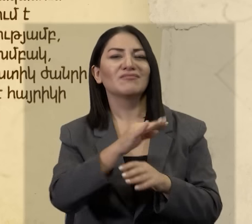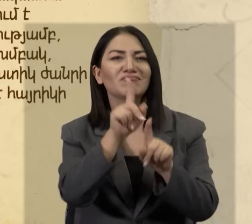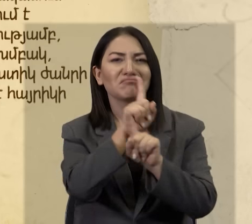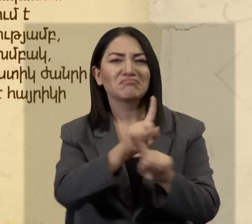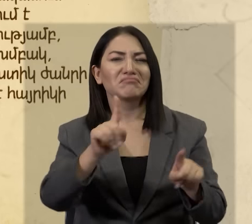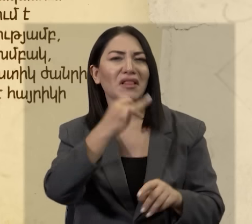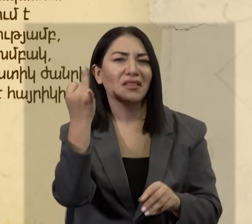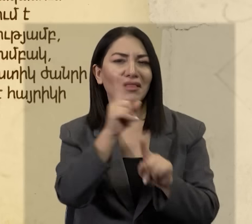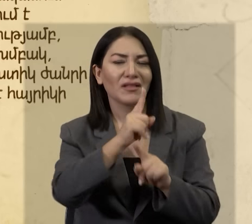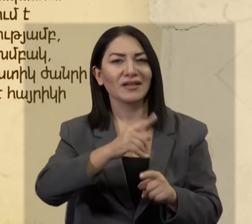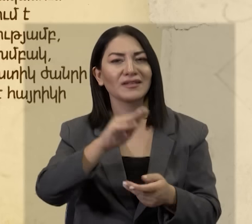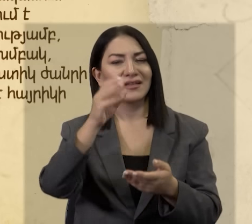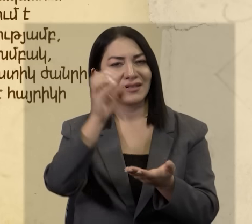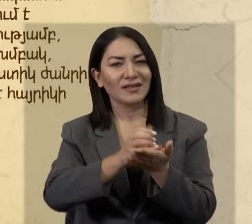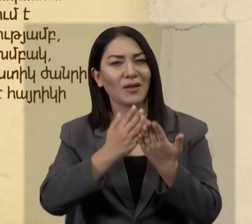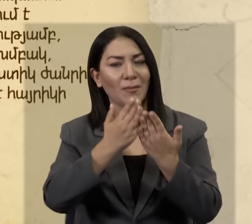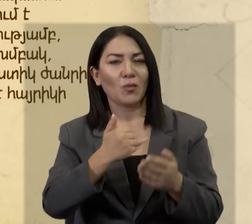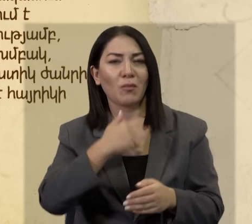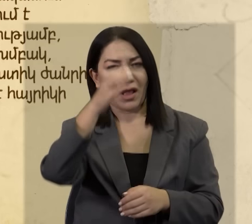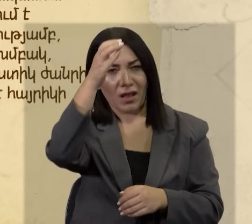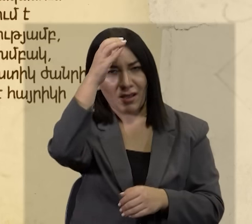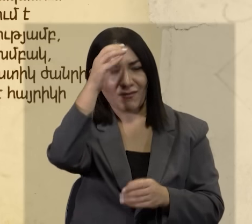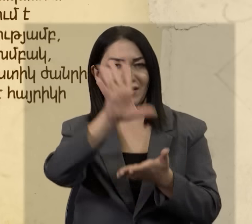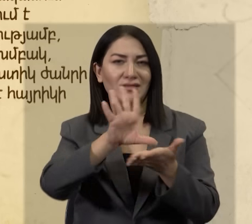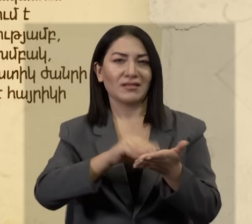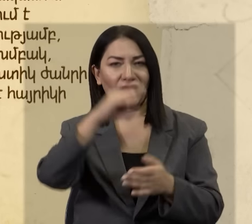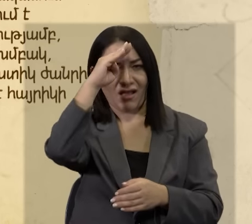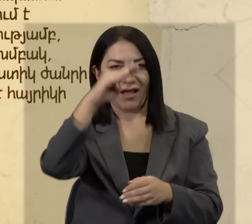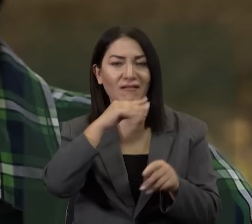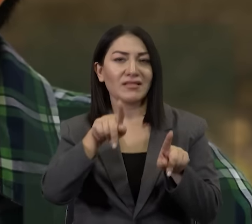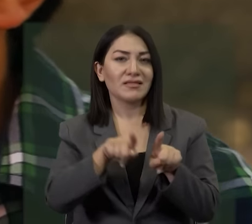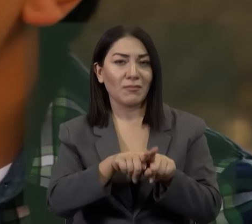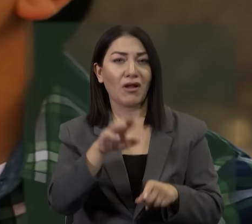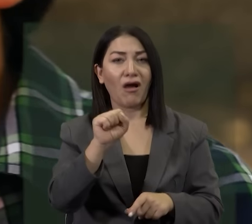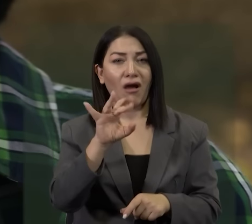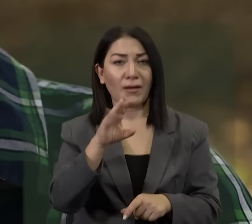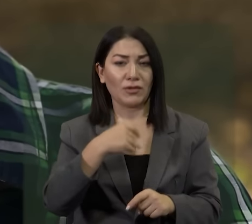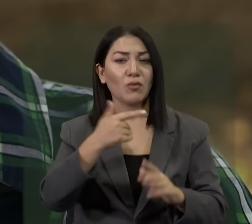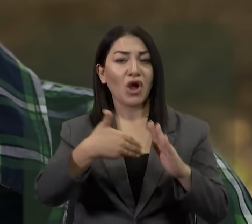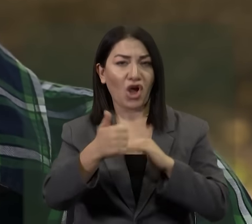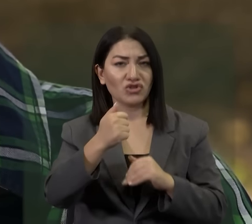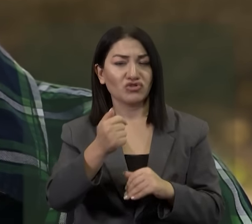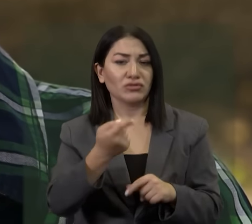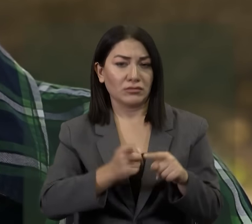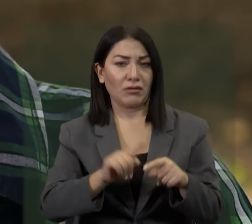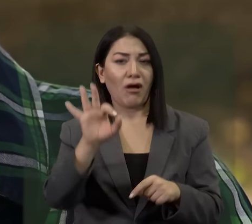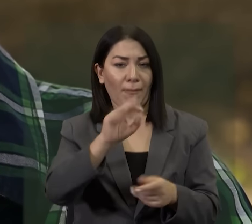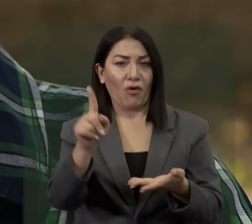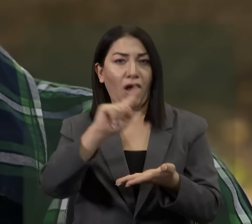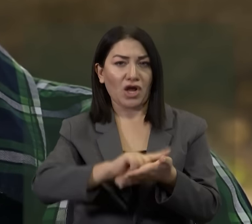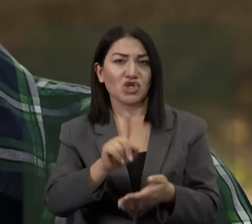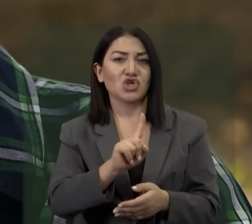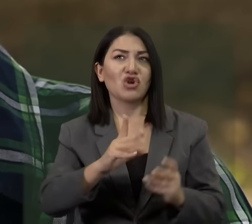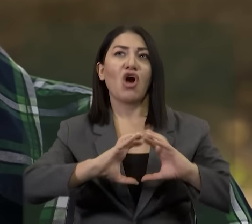է գիտաֆանտաստիկ ժանրի գրականություն։ Ուզում է հայրիկի պես գիտնական դառնալ։ Արմեն, դու մեզ կանչեցիր նրա համար,